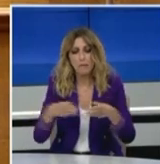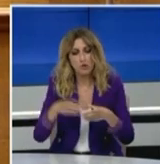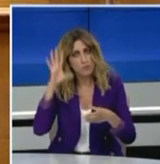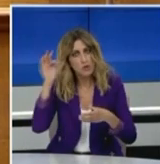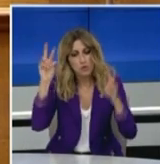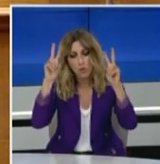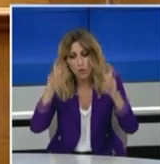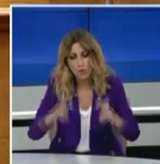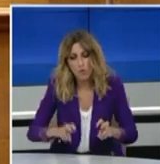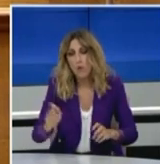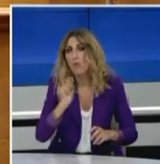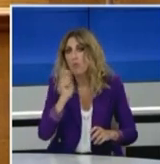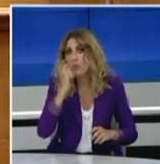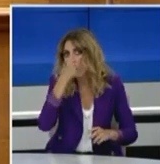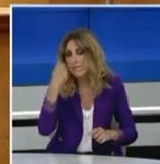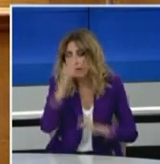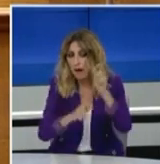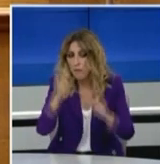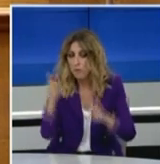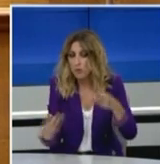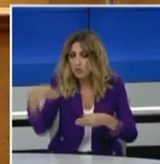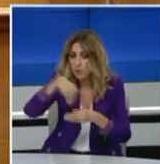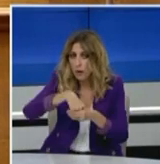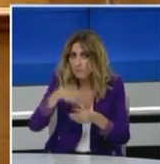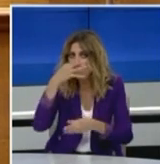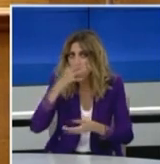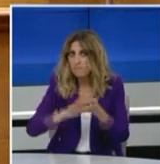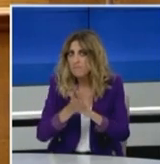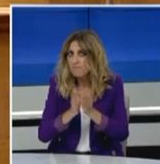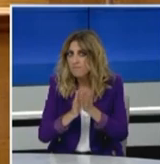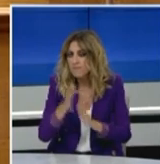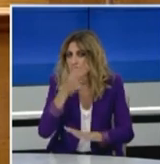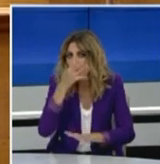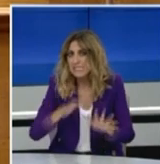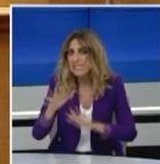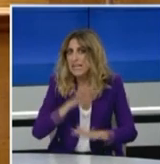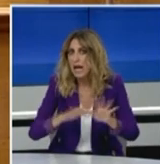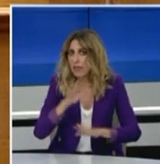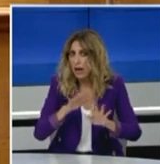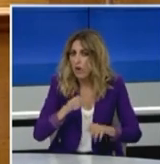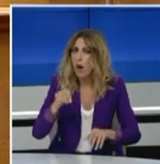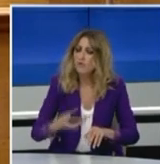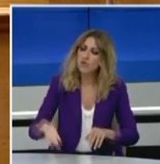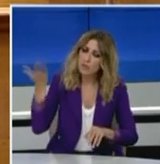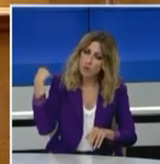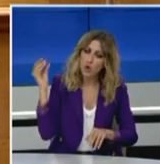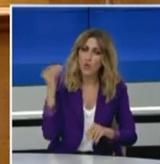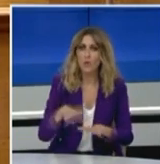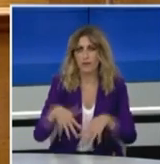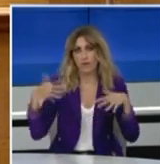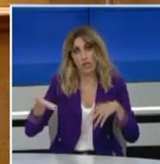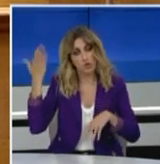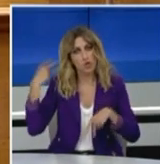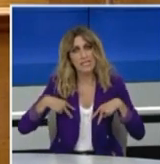εμπλοκής πολιτικών προσώπων στο συγκεκριμένο σκάνδαλο που συστήθηκε στην προηγούμενη Βουλή με την κοινοβουλευτική πλειοψηφία των